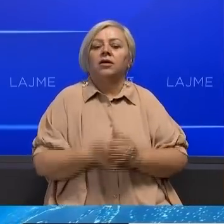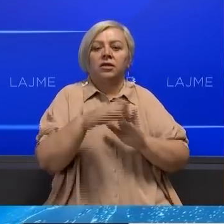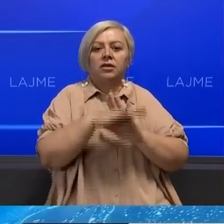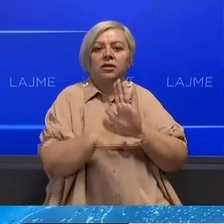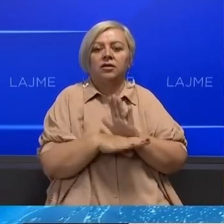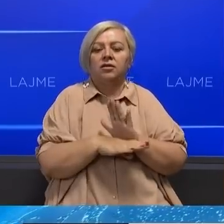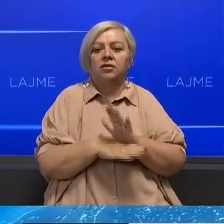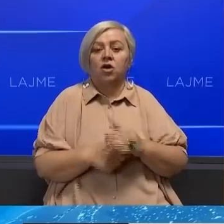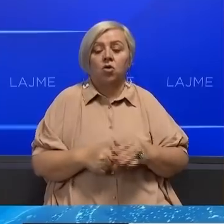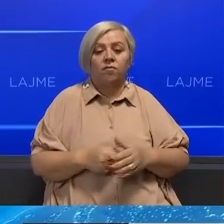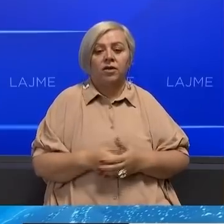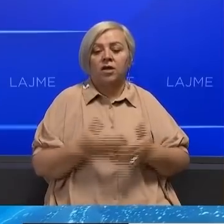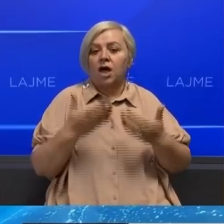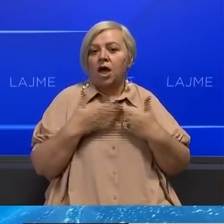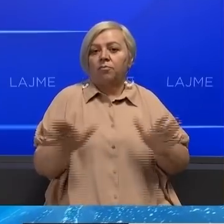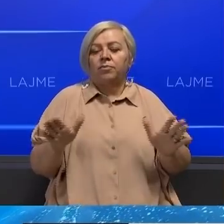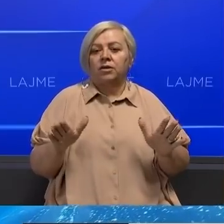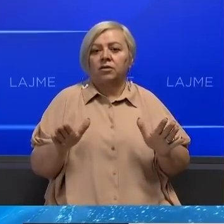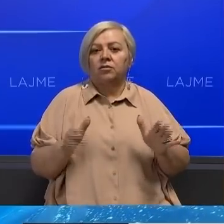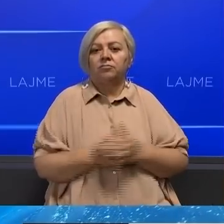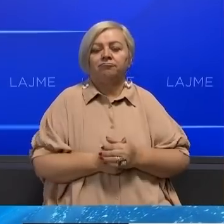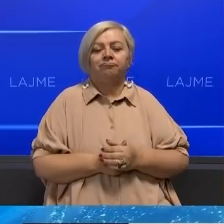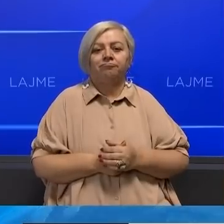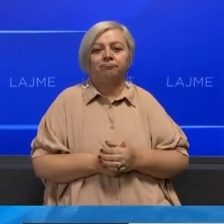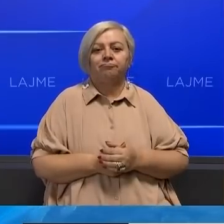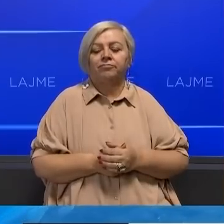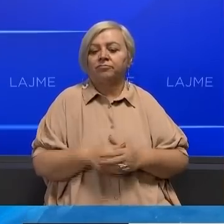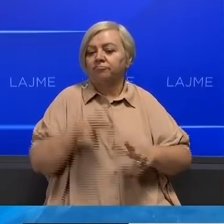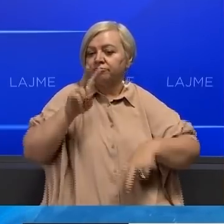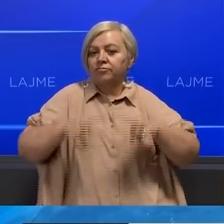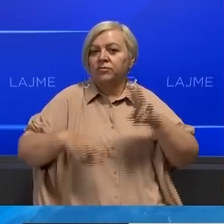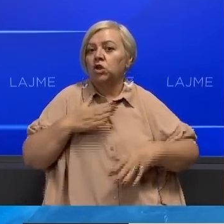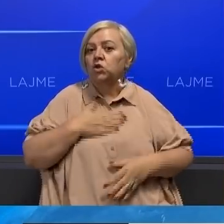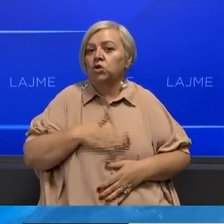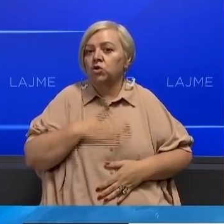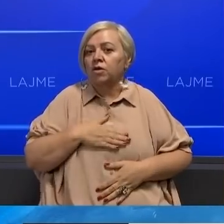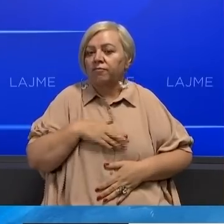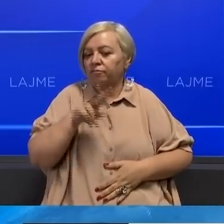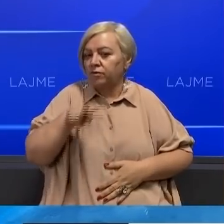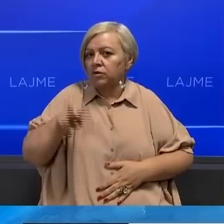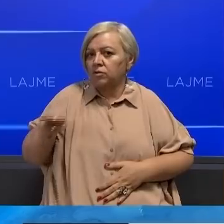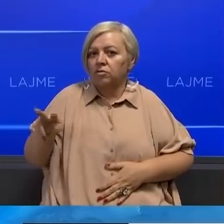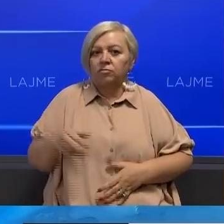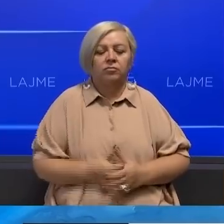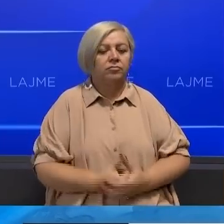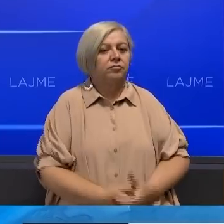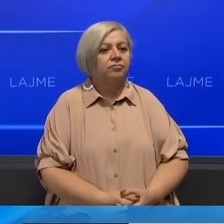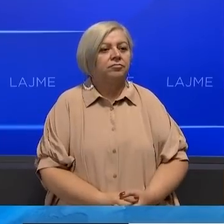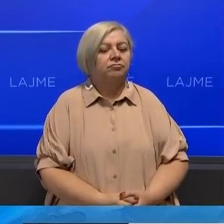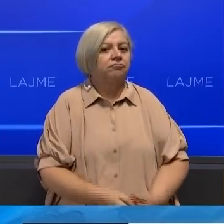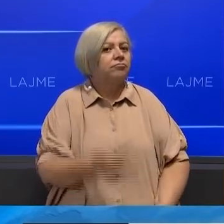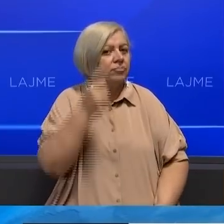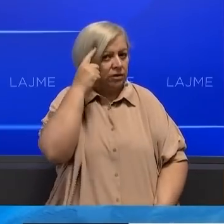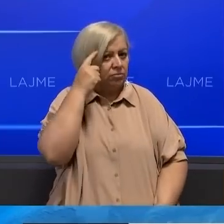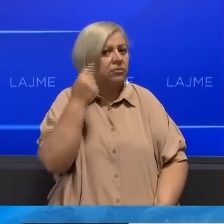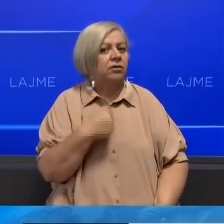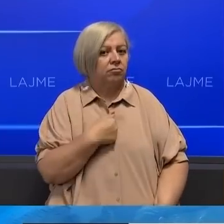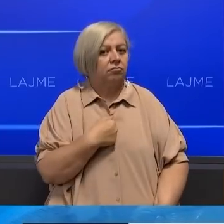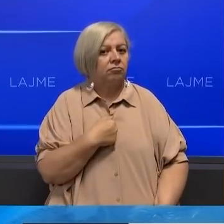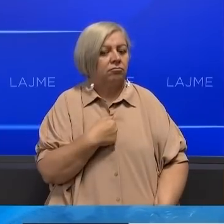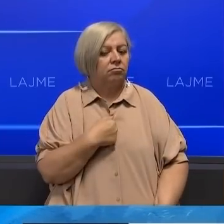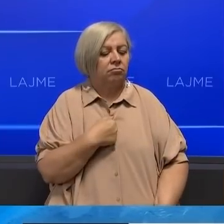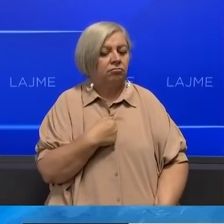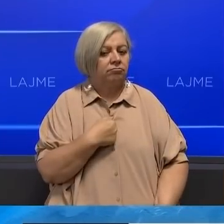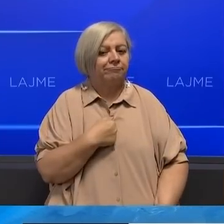legislativ, pasi kuvendi hapi dyert për bashkëdhëtarët të cilët dëshirojnë ta vizitojnë. Menimi im ishte që